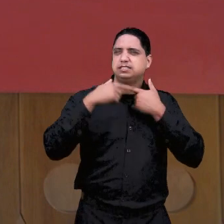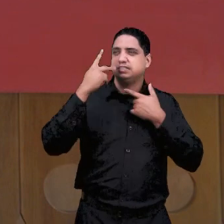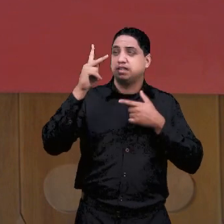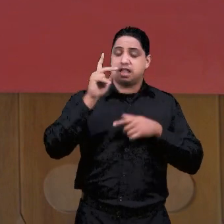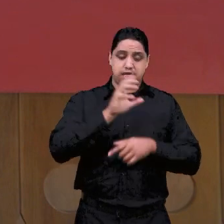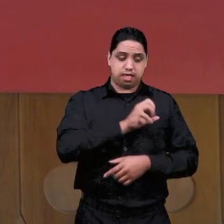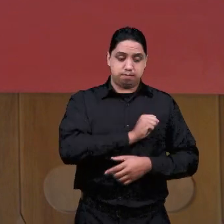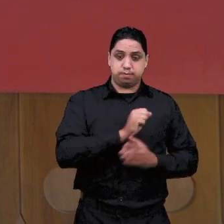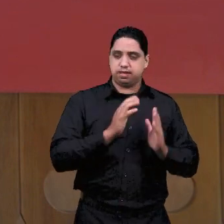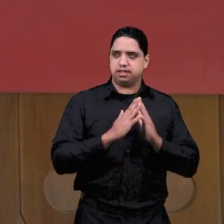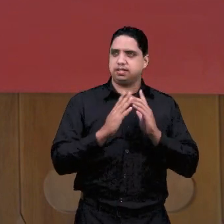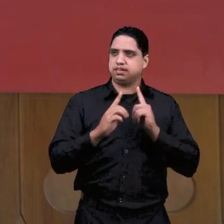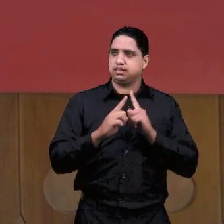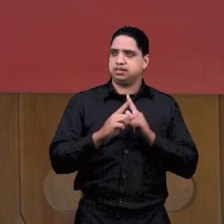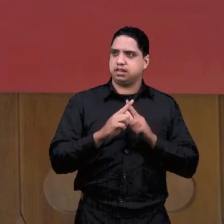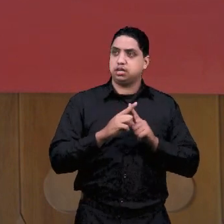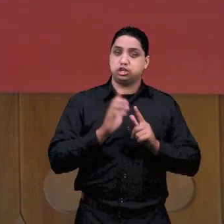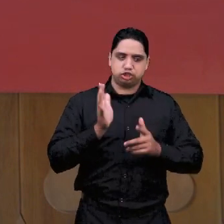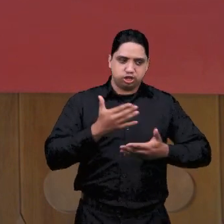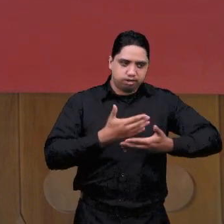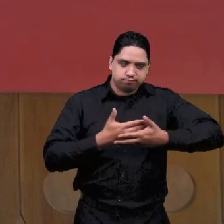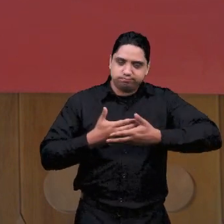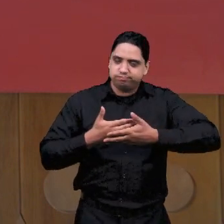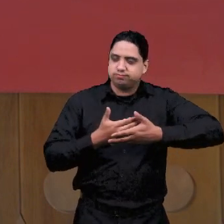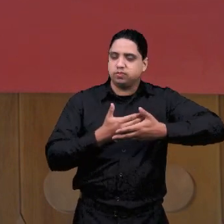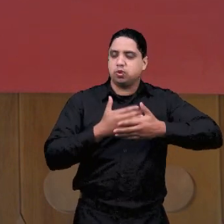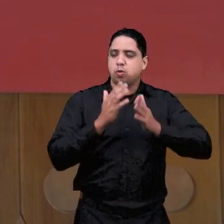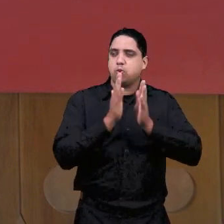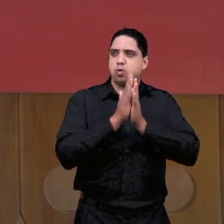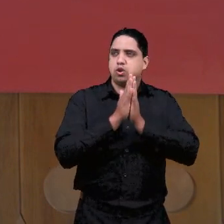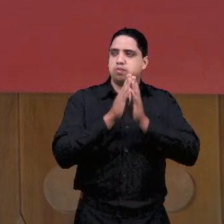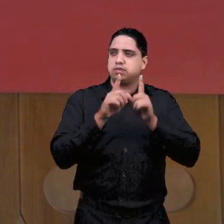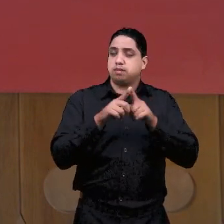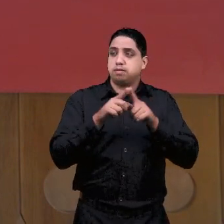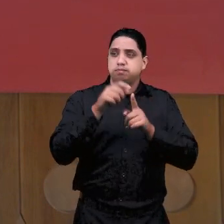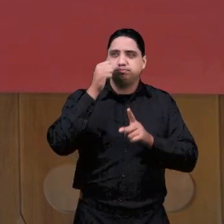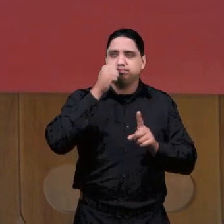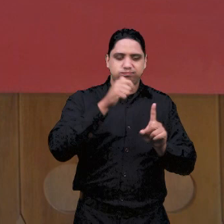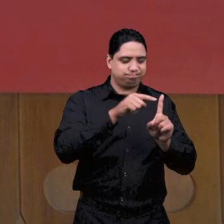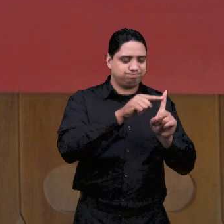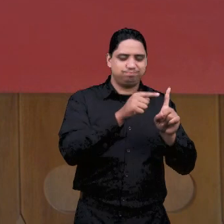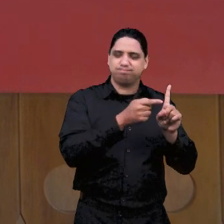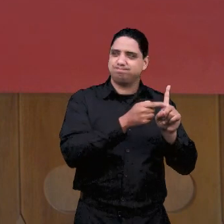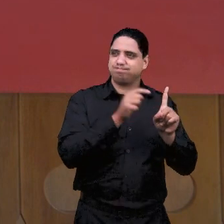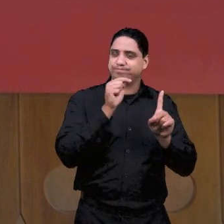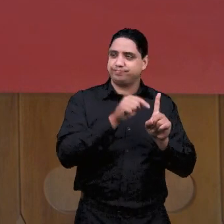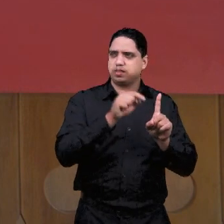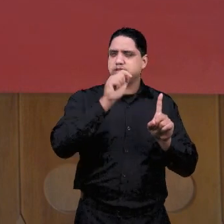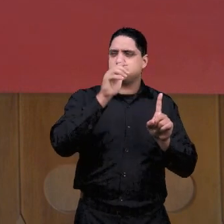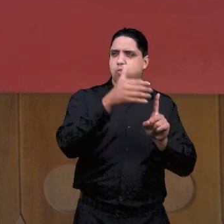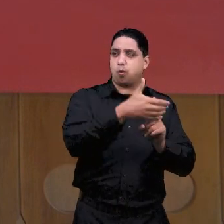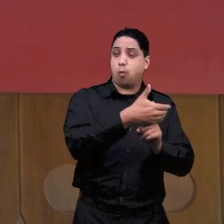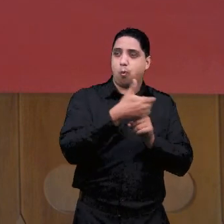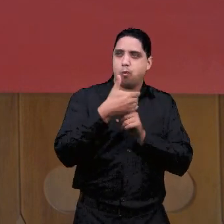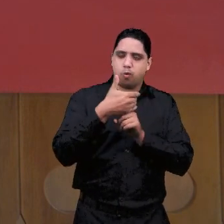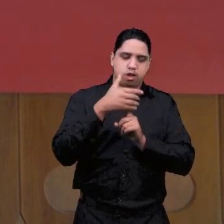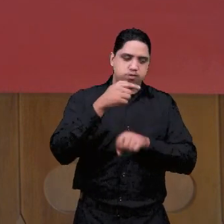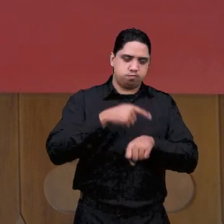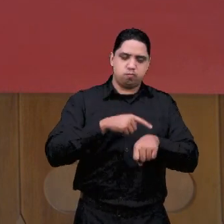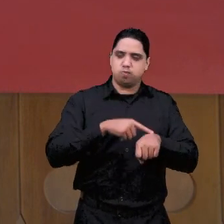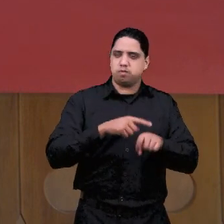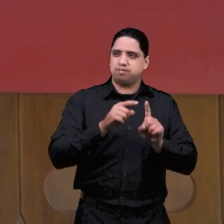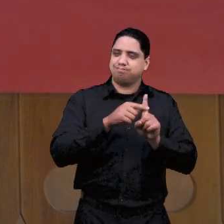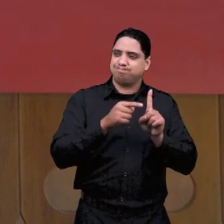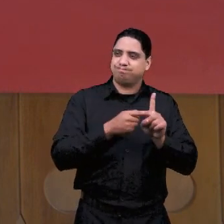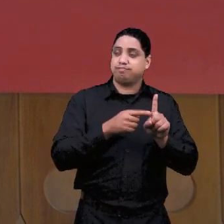Église à partir de cet âge. Nous prions pour tes servantes qui sont enceintes, que tu puisses les garder pendant la période de